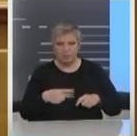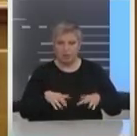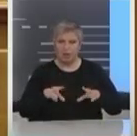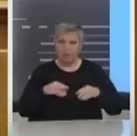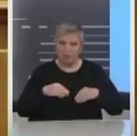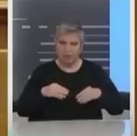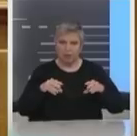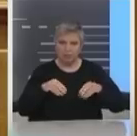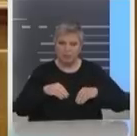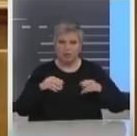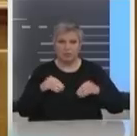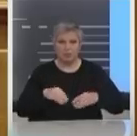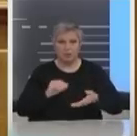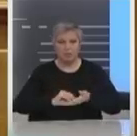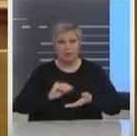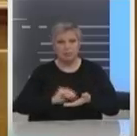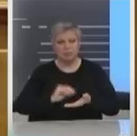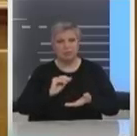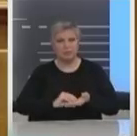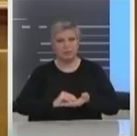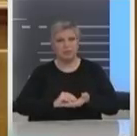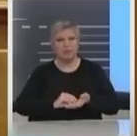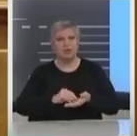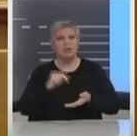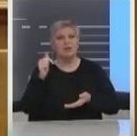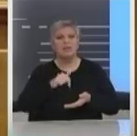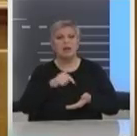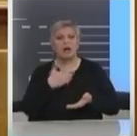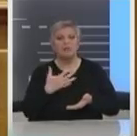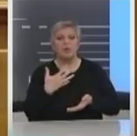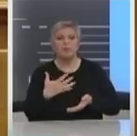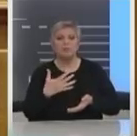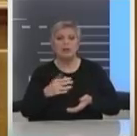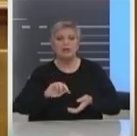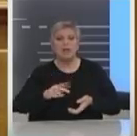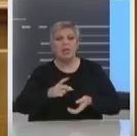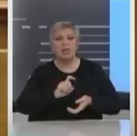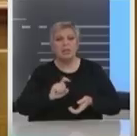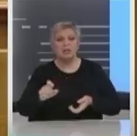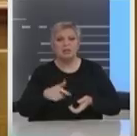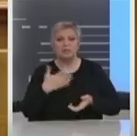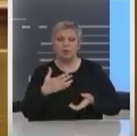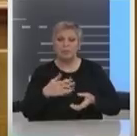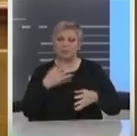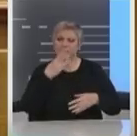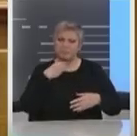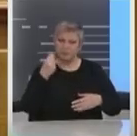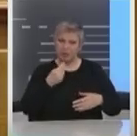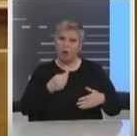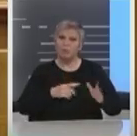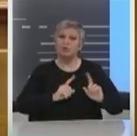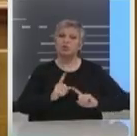αυτό το άτυπο νέο μνημόνιο επιβάλλει συγκεκριμένα νέα μέτρα, να τα θυμίσω για άλλη μια φορά, να τα